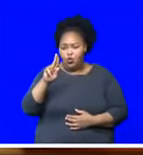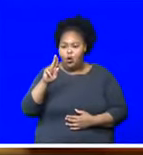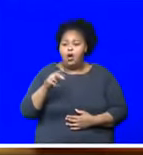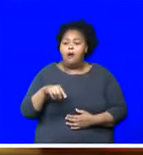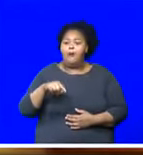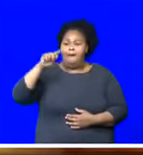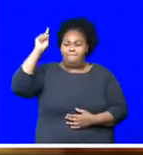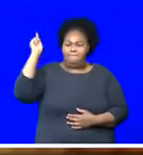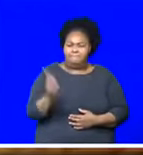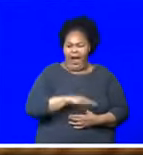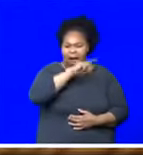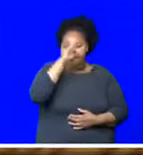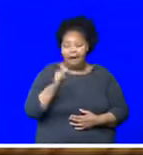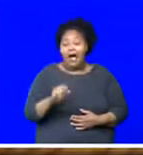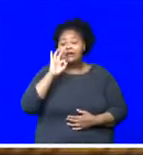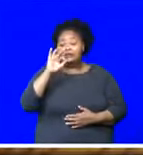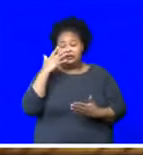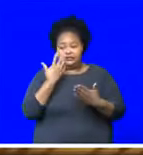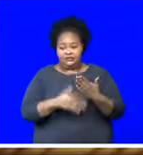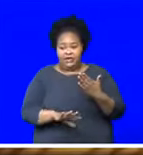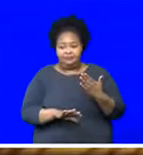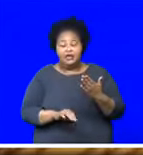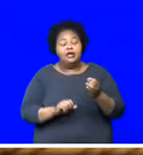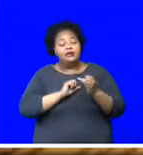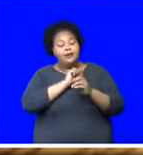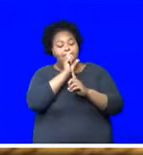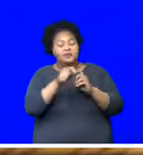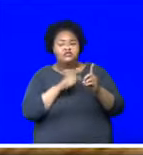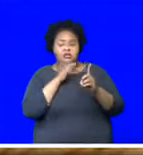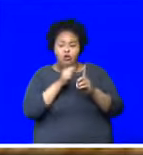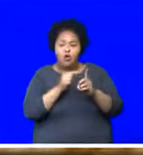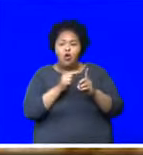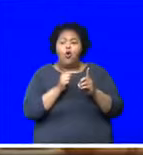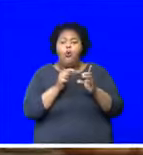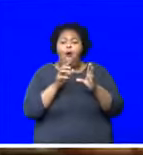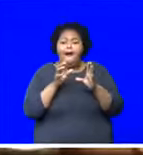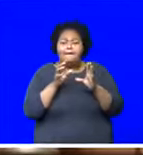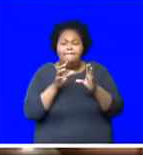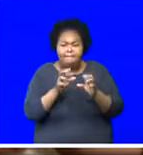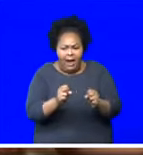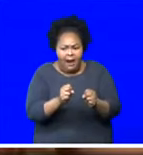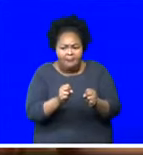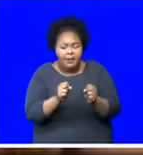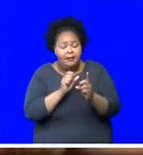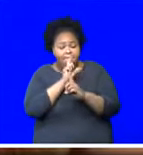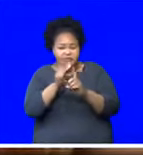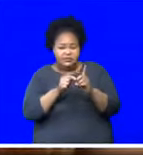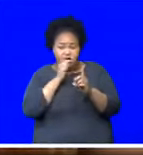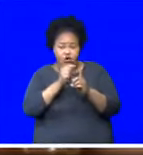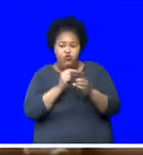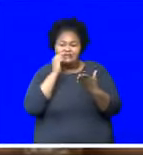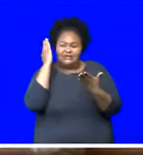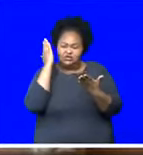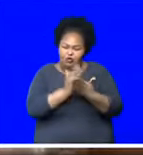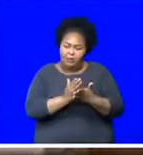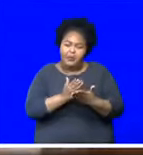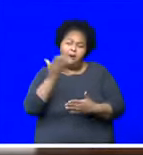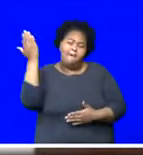Labasolwa abatshele enkantolo ukuthi Zulu wasesozama kubamba manyisa ukuthi angachubeki nekugeca